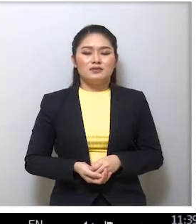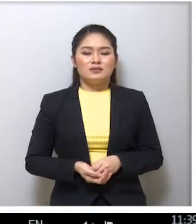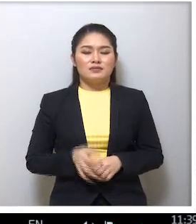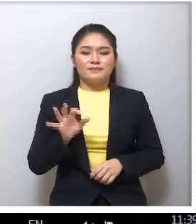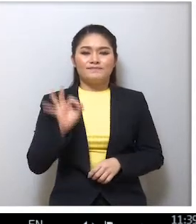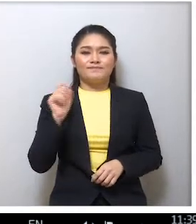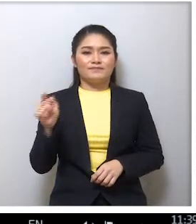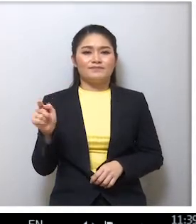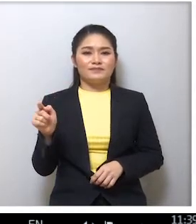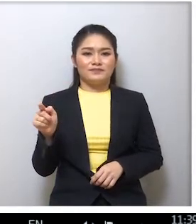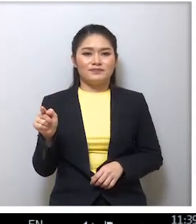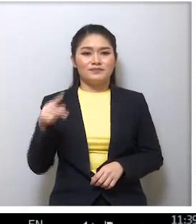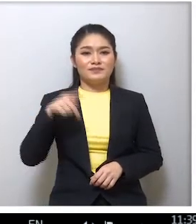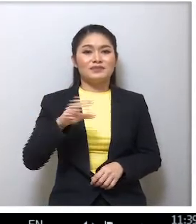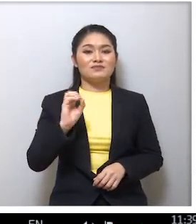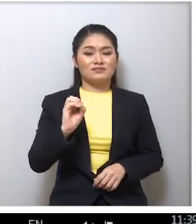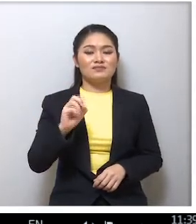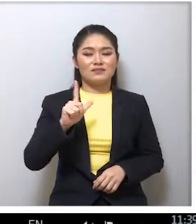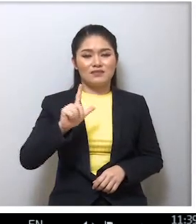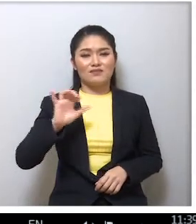เลือกด้วยโพลีกอน